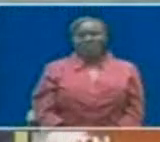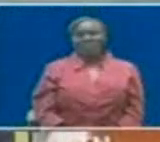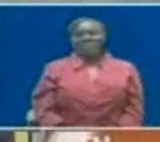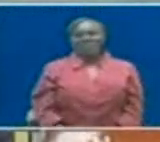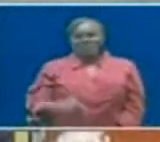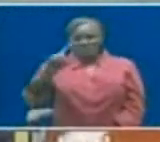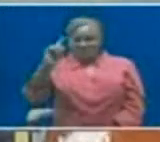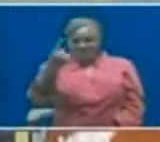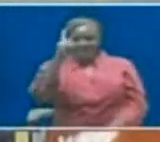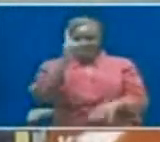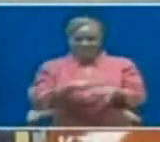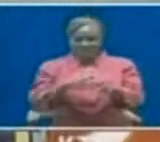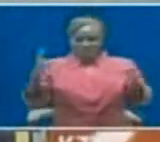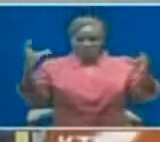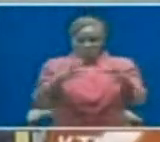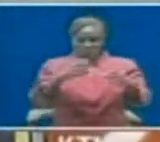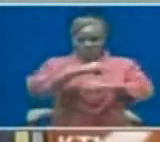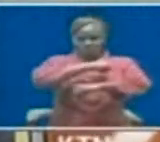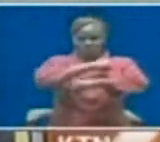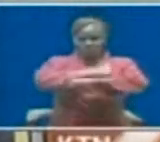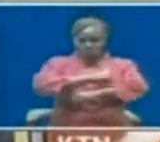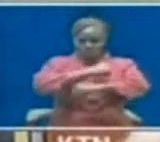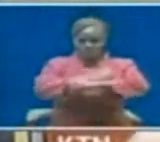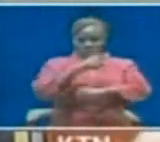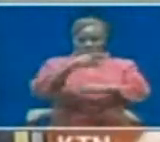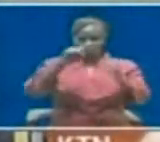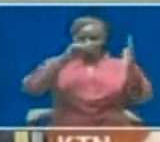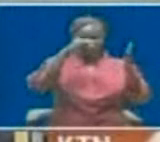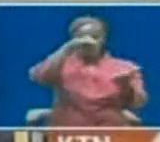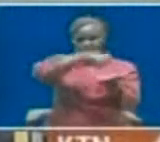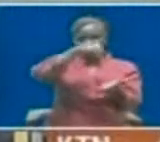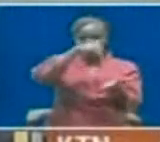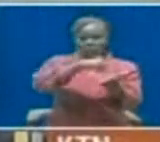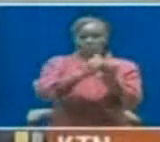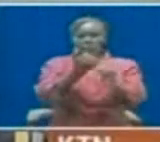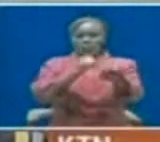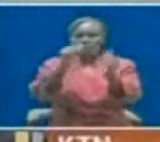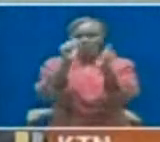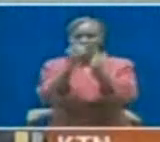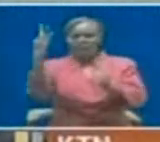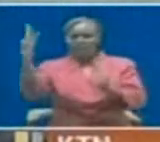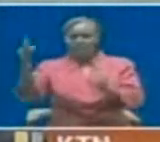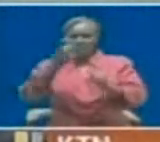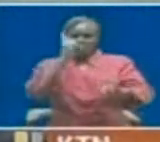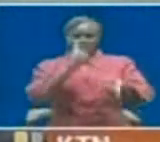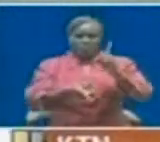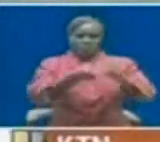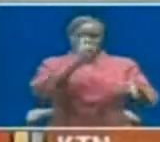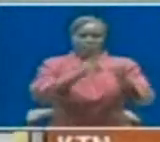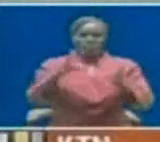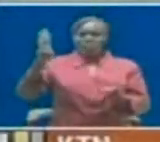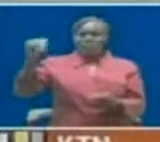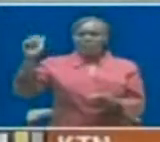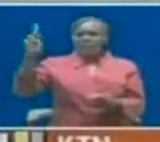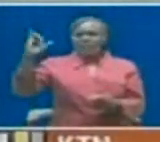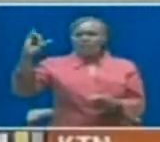Na kwa mara ya kwanza kitengo cha shule kitaorodheshwa kwenye makala ya 13 ya mbio za Baringo Half